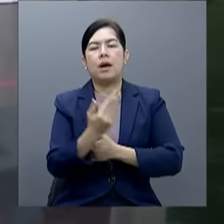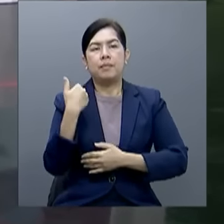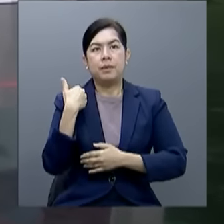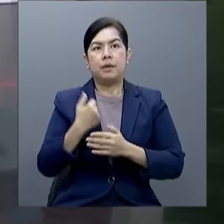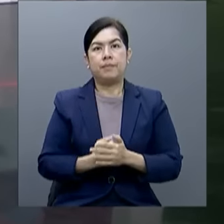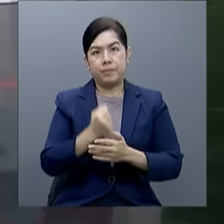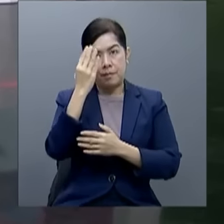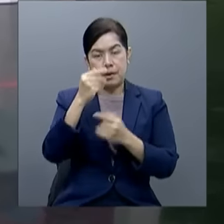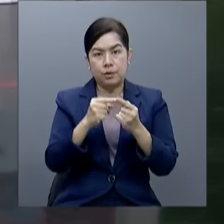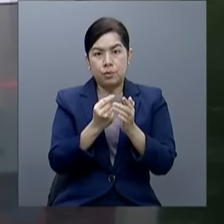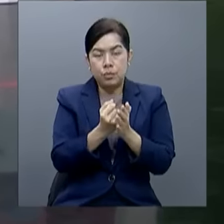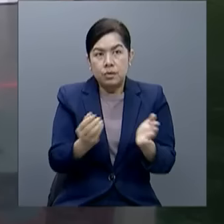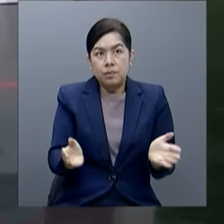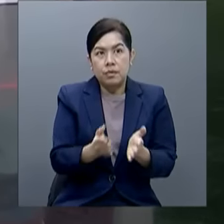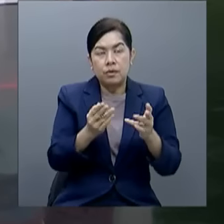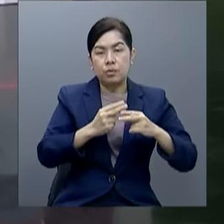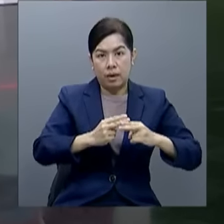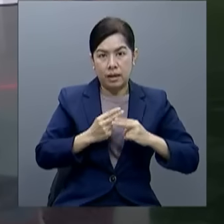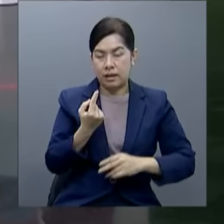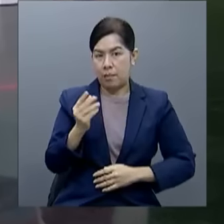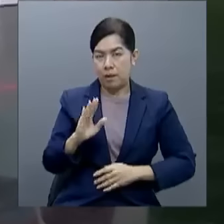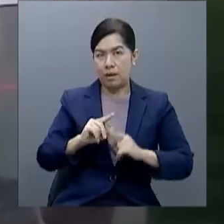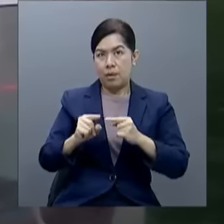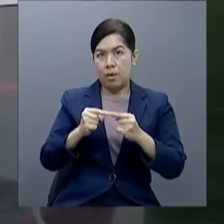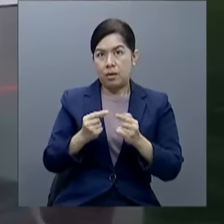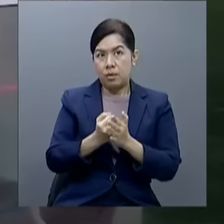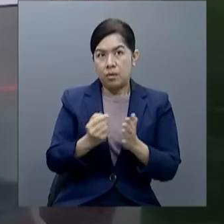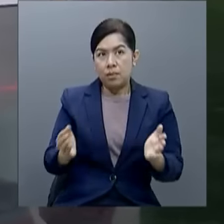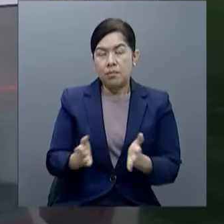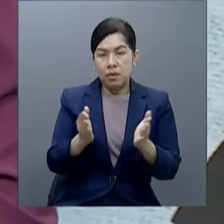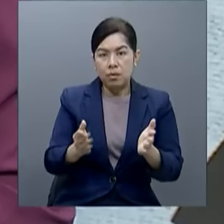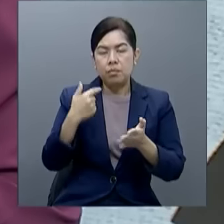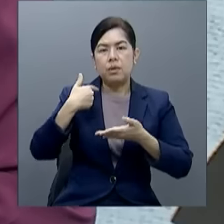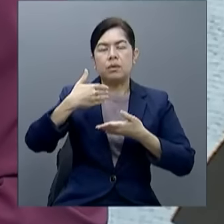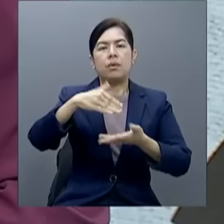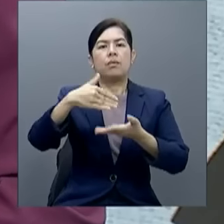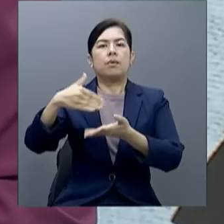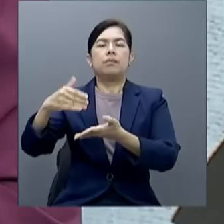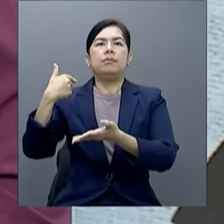เองเท่านั้นแต่ยังผลักดันทำให้ตัวเองกลายเป็นประเทศผู้ส่งออกอาวุธระดับแถวหน้าของโลกได้อีกด้วยค่ะ